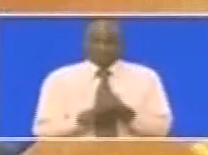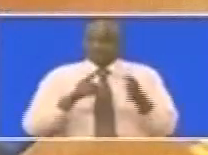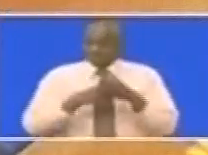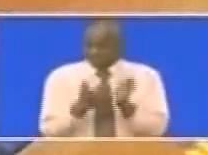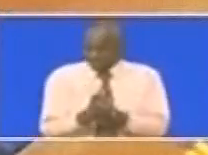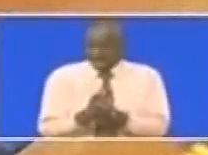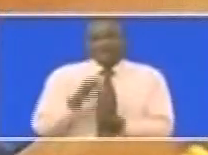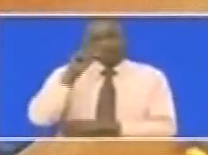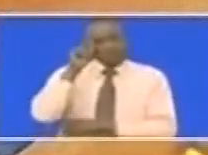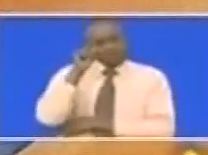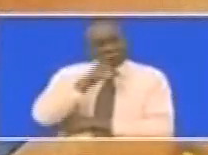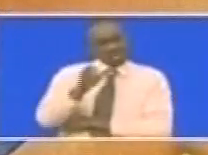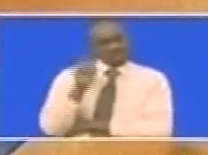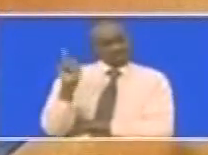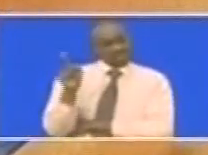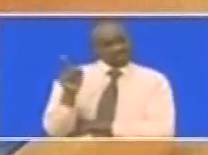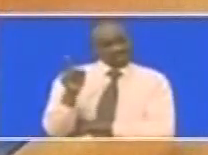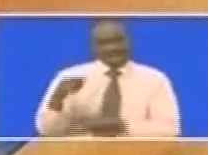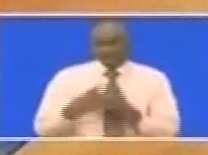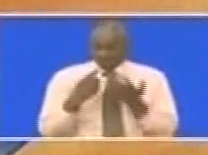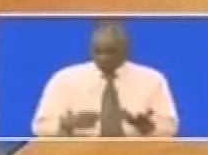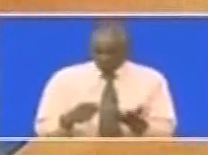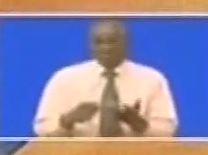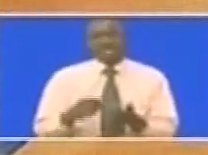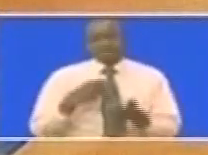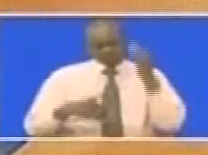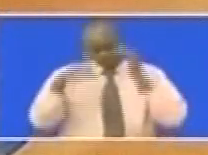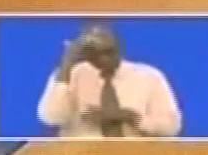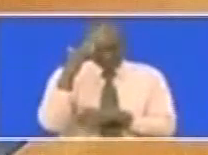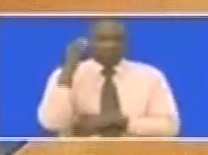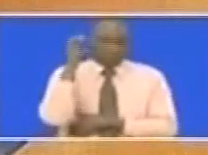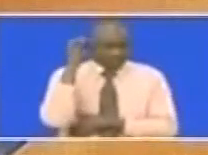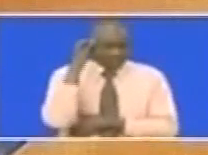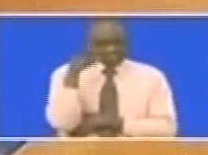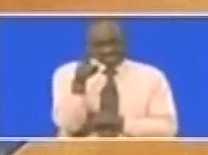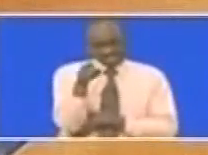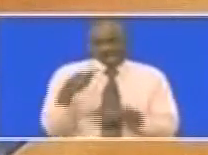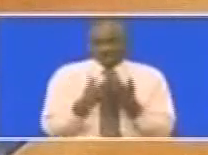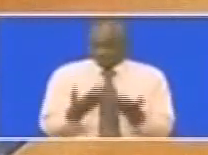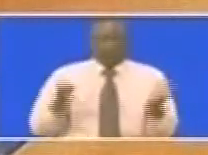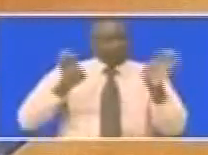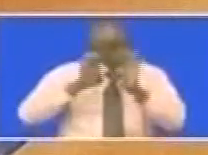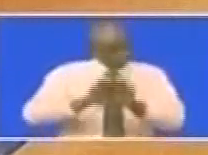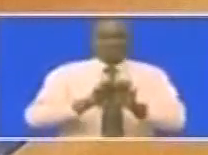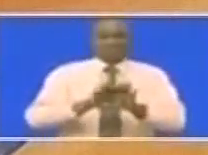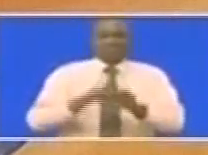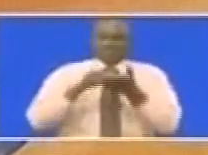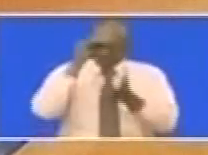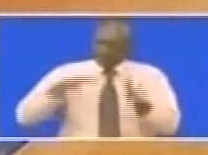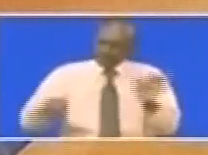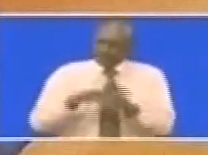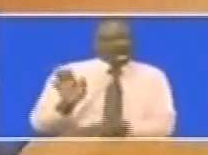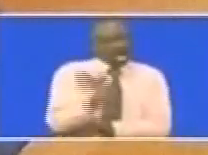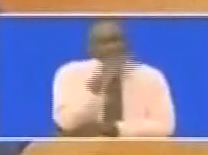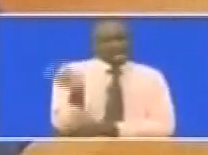kwa moja tunafululiza hadi katika kaunti ya Mombasa ambapo chuo kikuu cha masomo anuwai cha Mombasa kimefungwa na wanafunzi kuamriwa